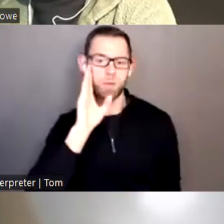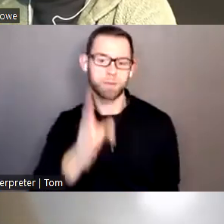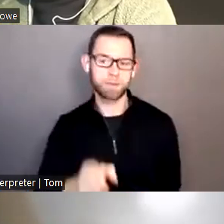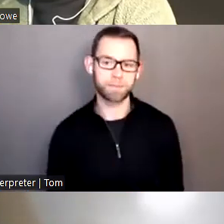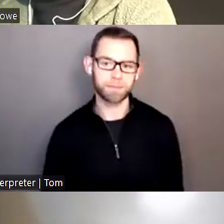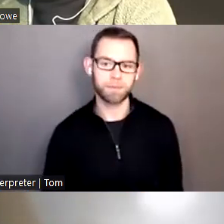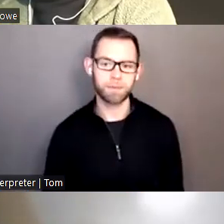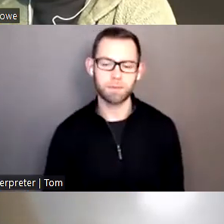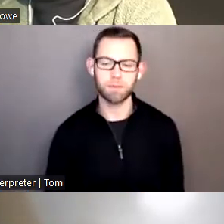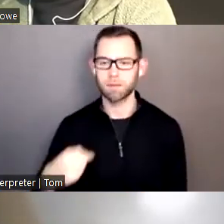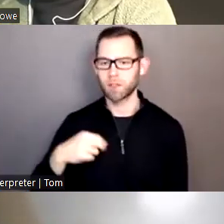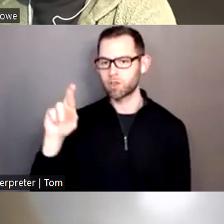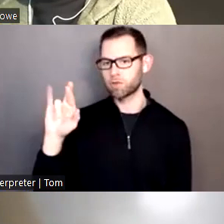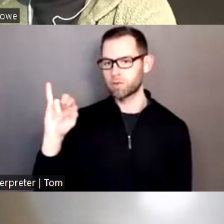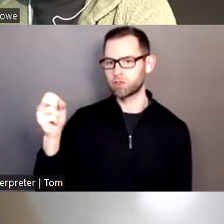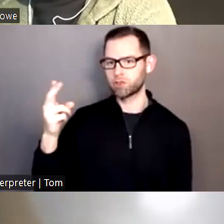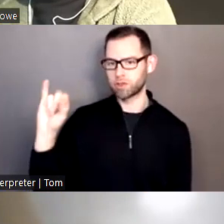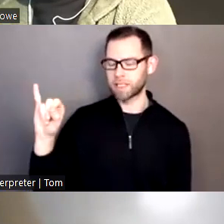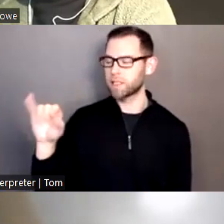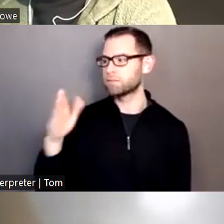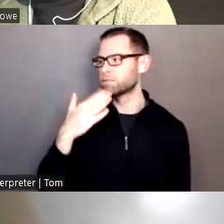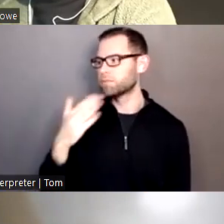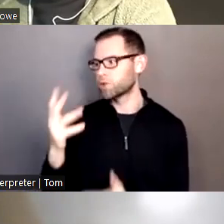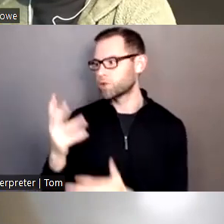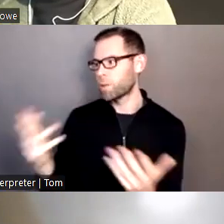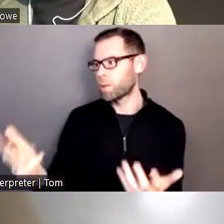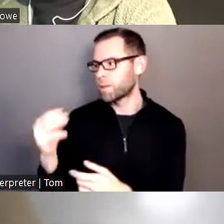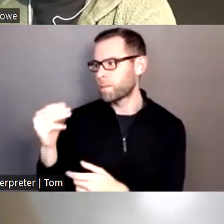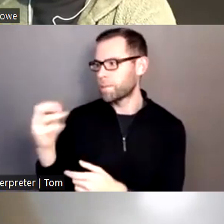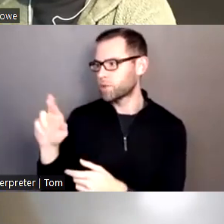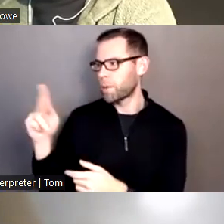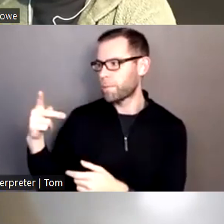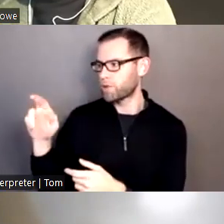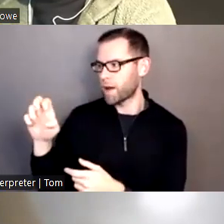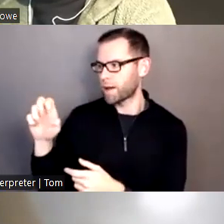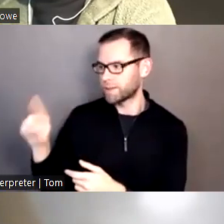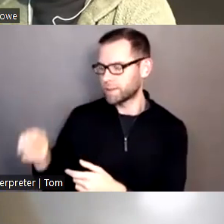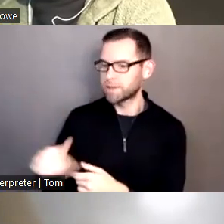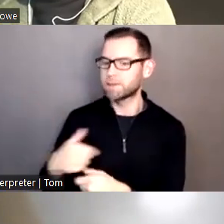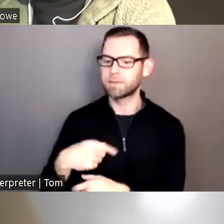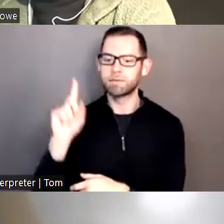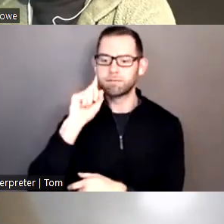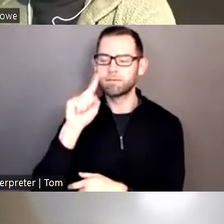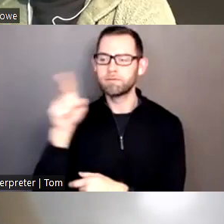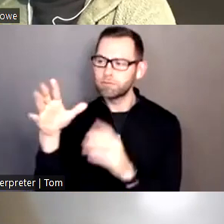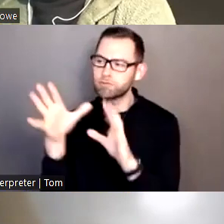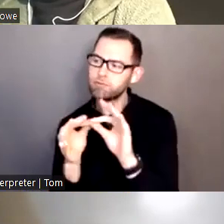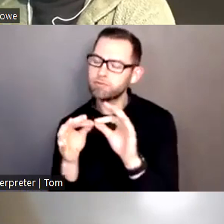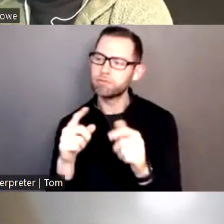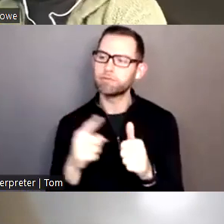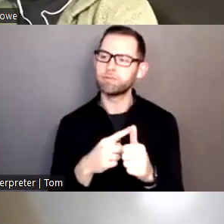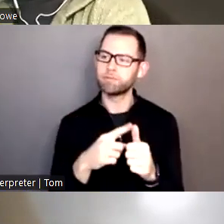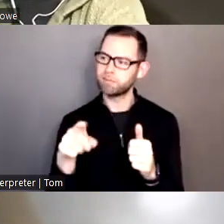Thank you so much, Mr. Perez. I heard you Merci. say these Et en pile, monsieur, aspects. moi, on parler